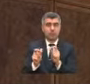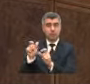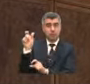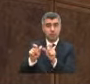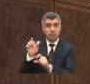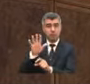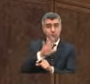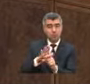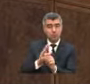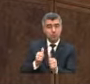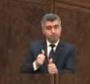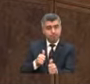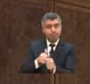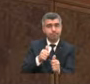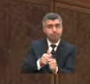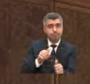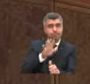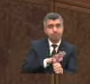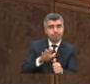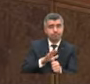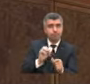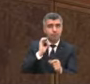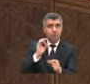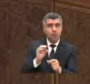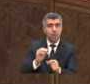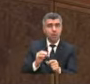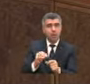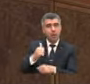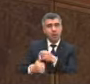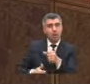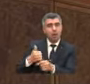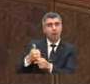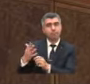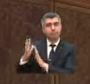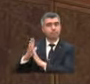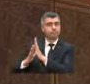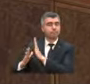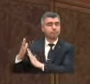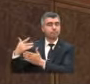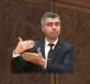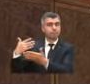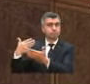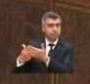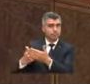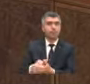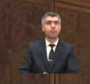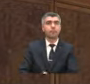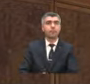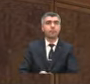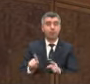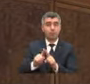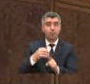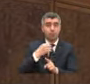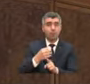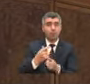الجنسي عبر الإنترنت الذي استفحل في السنوات الأخيرة. أنتم أشرتم السيدة النائبة المحترمة للظاهرة